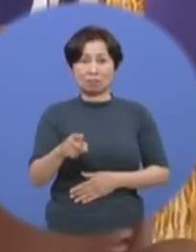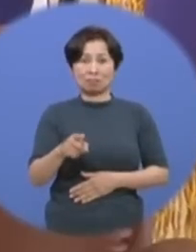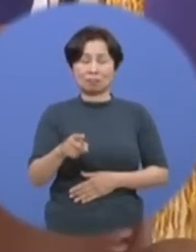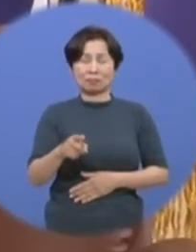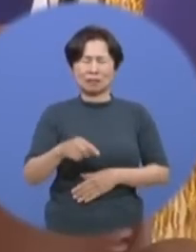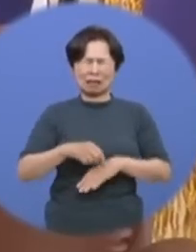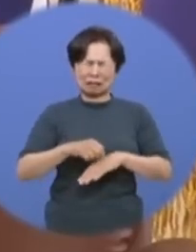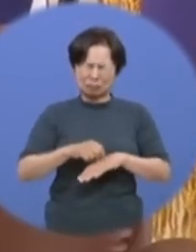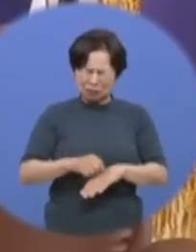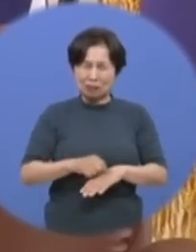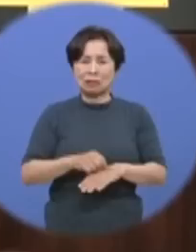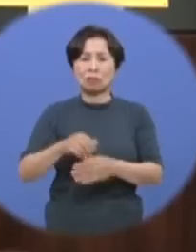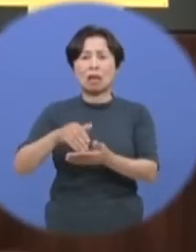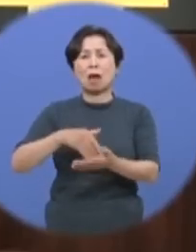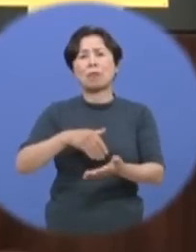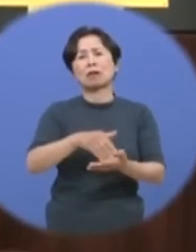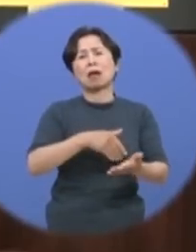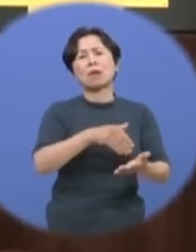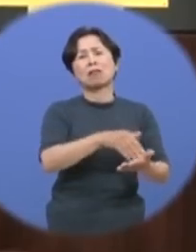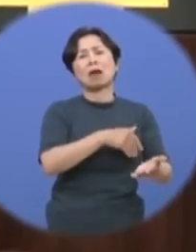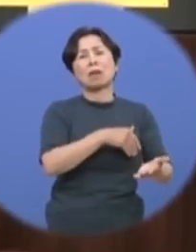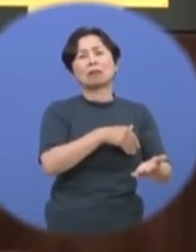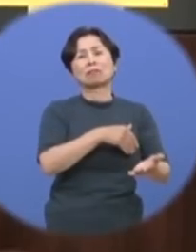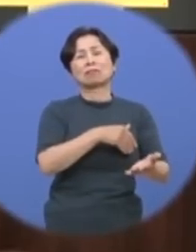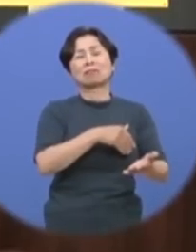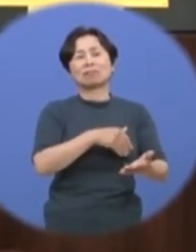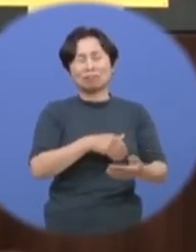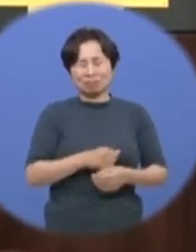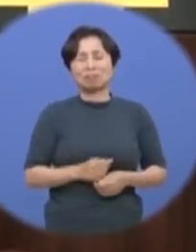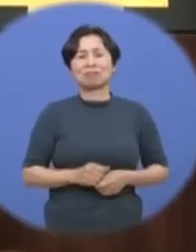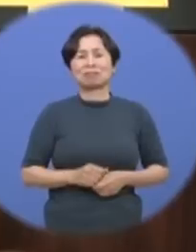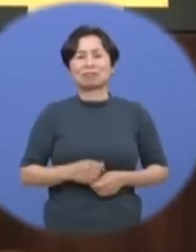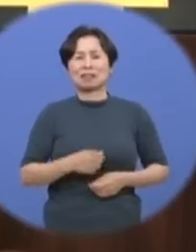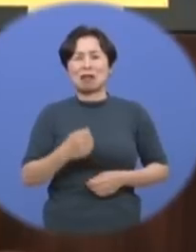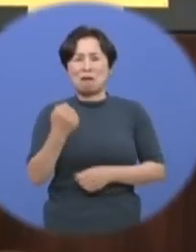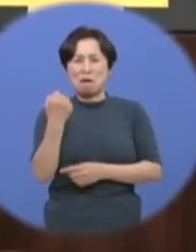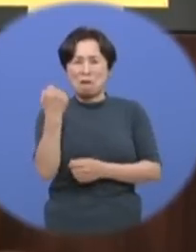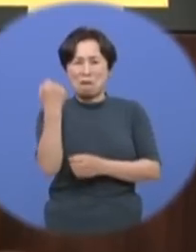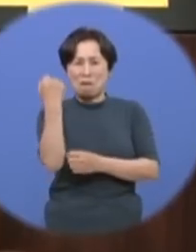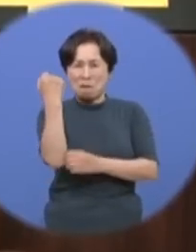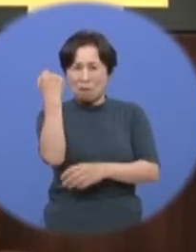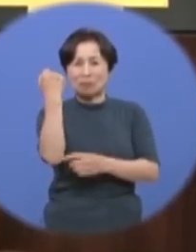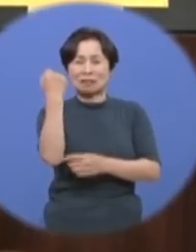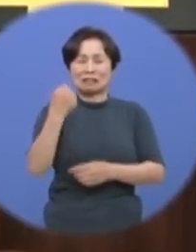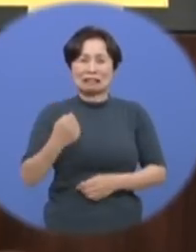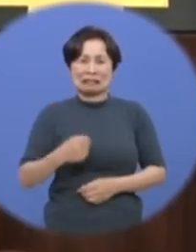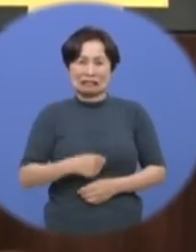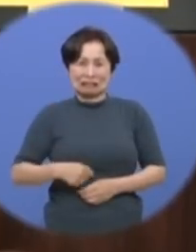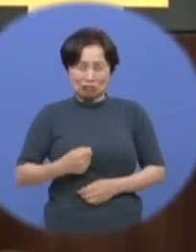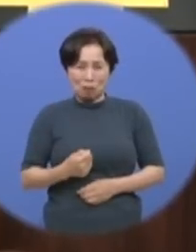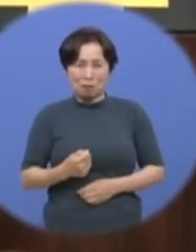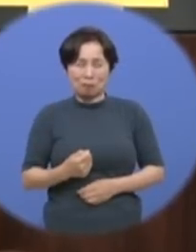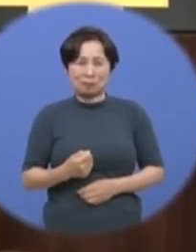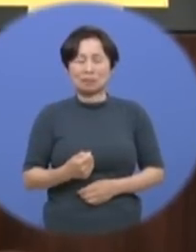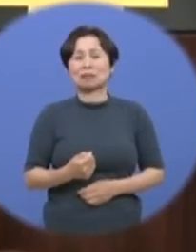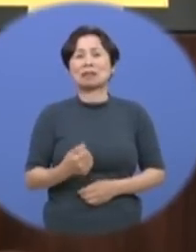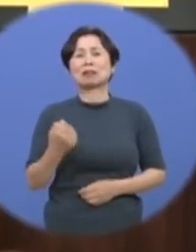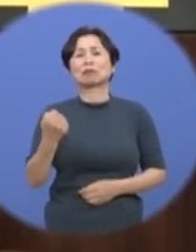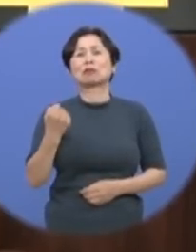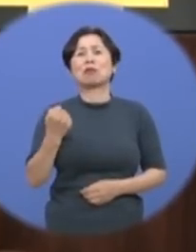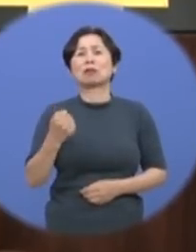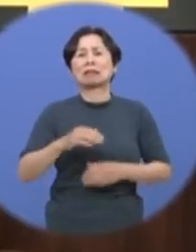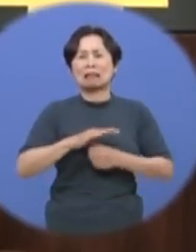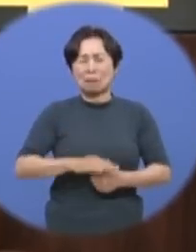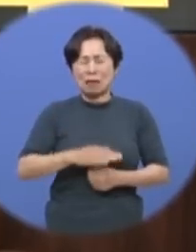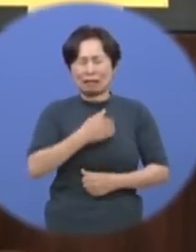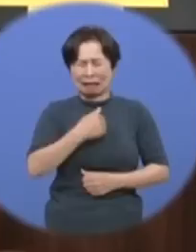他はみんなも止めているんですね根性の恥だ言っていますけどねそれにたいれた公がやっぱり残っ